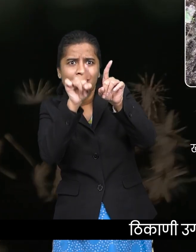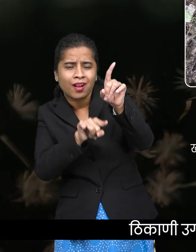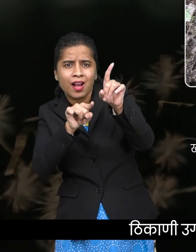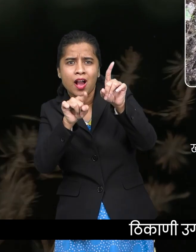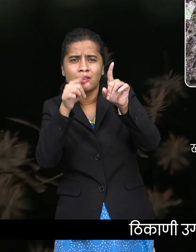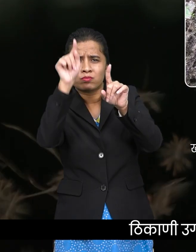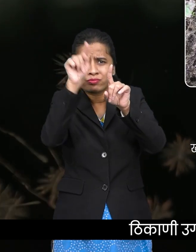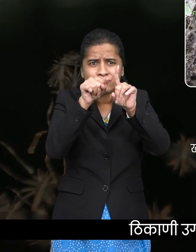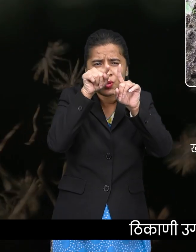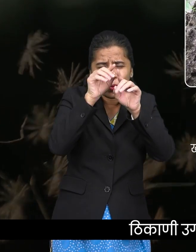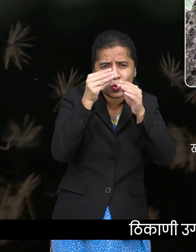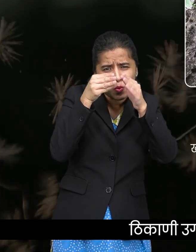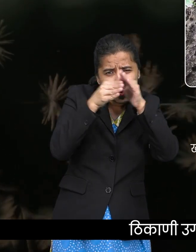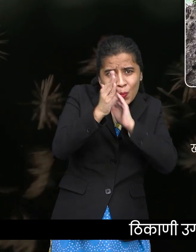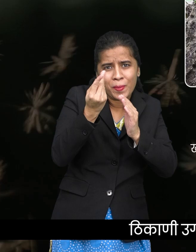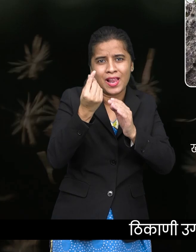पोहोचतात?